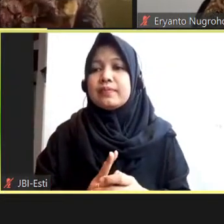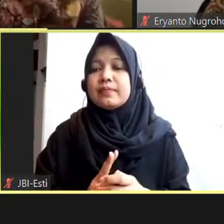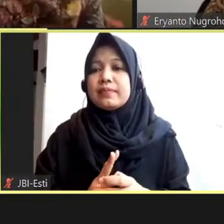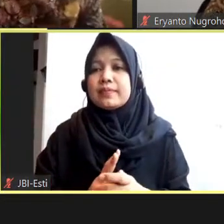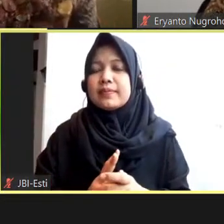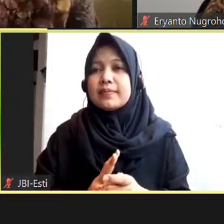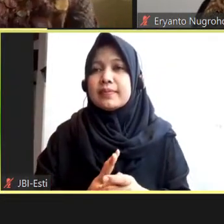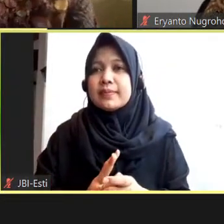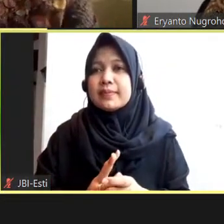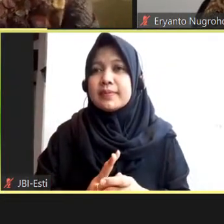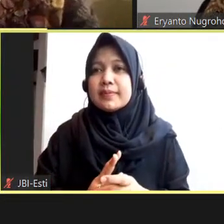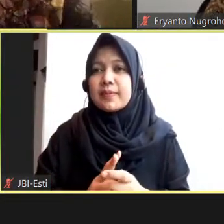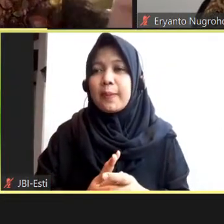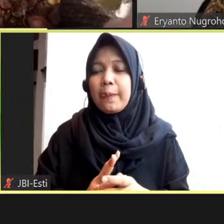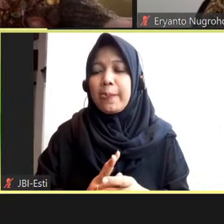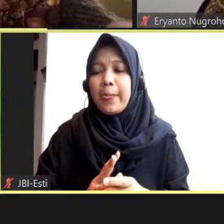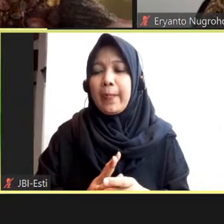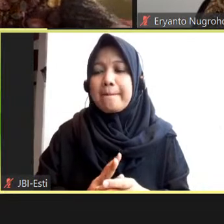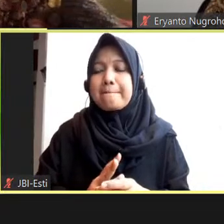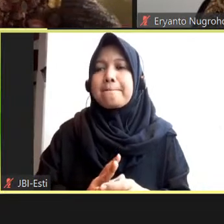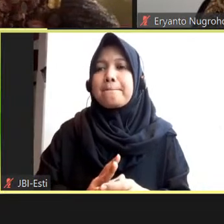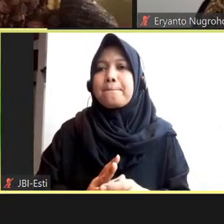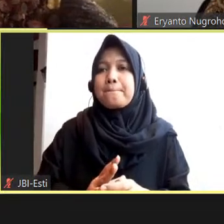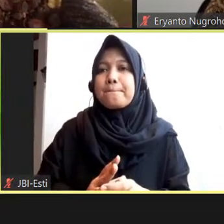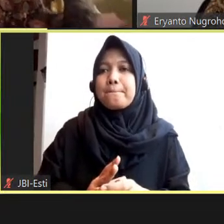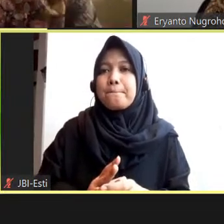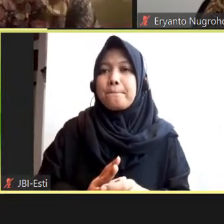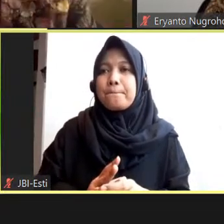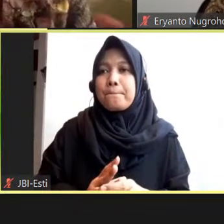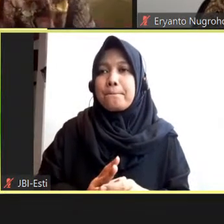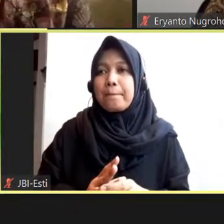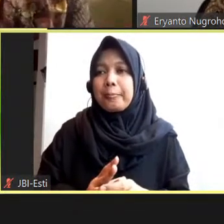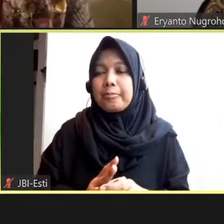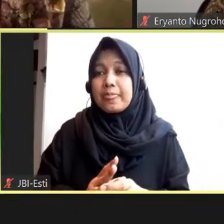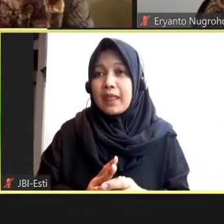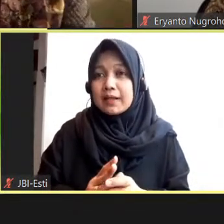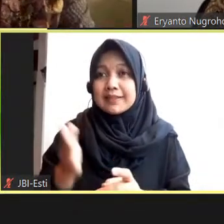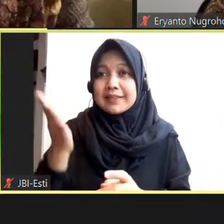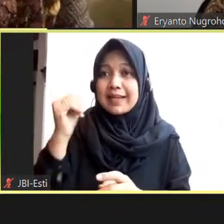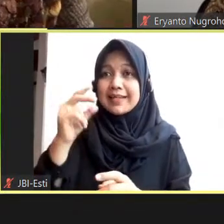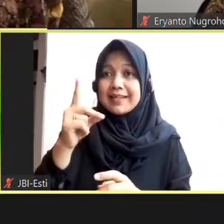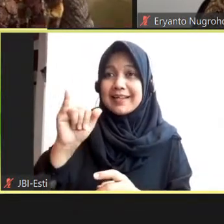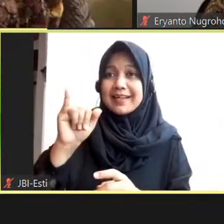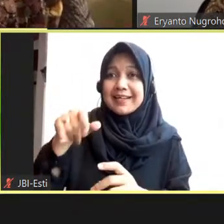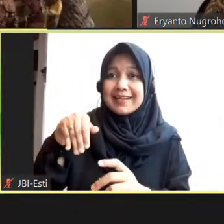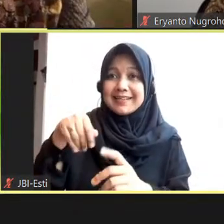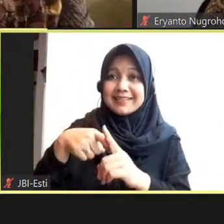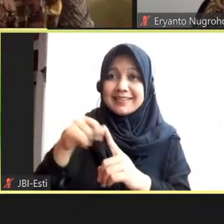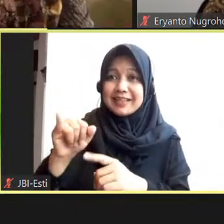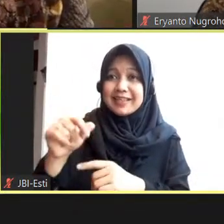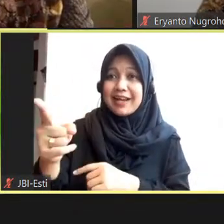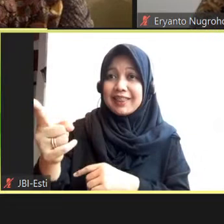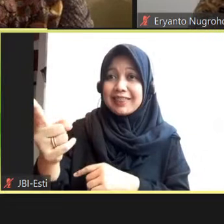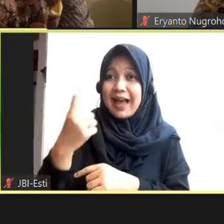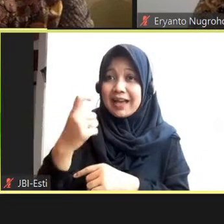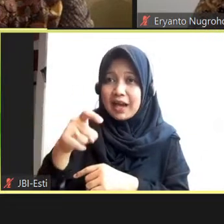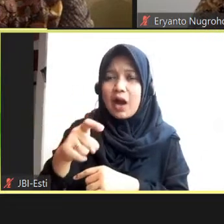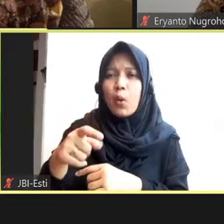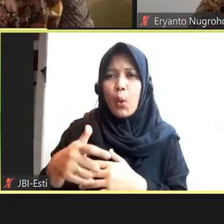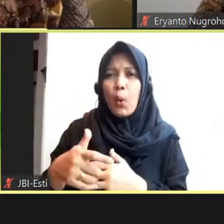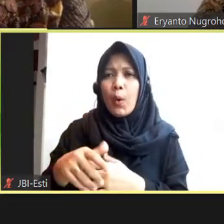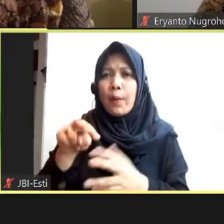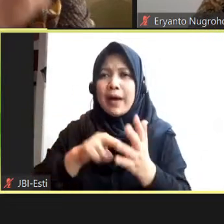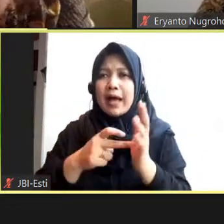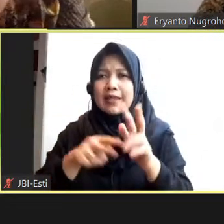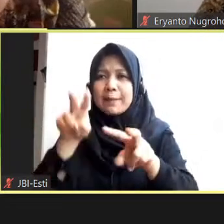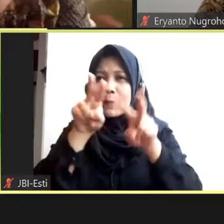Baik, pertanyaan dari Rizky Estrada itu kan sebetulnya satu pengamatan yang baik ya, di mana kami